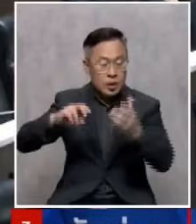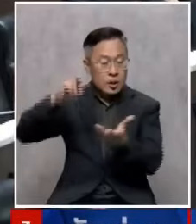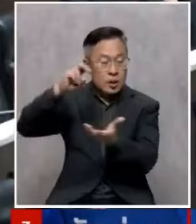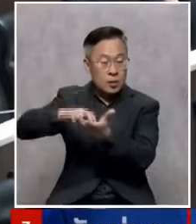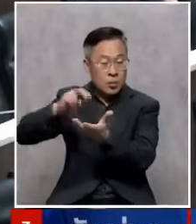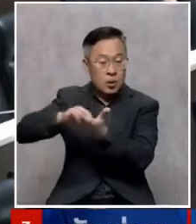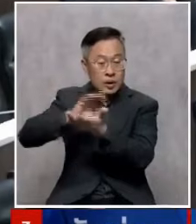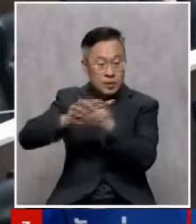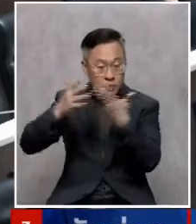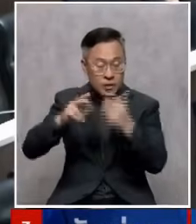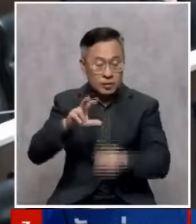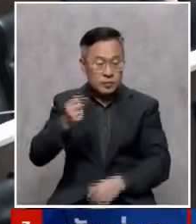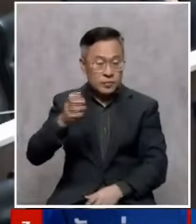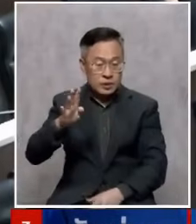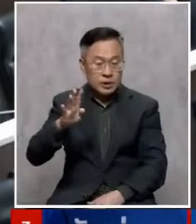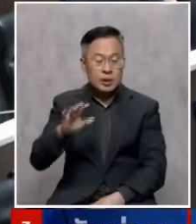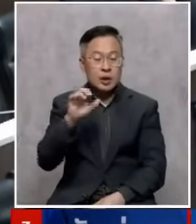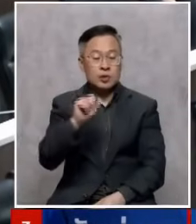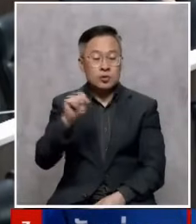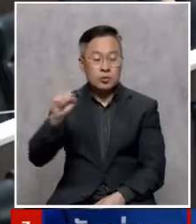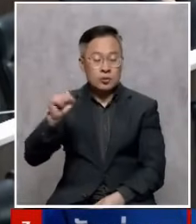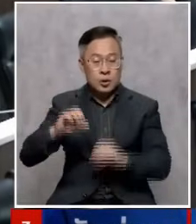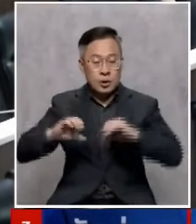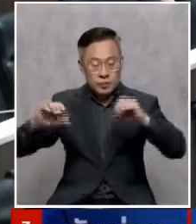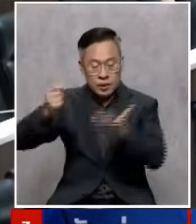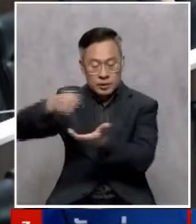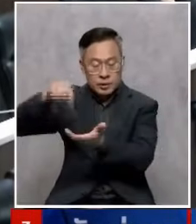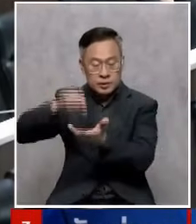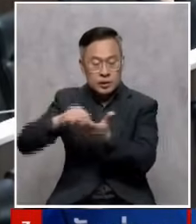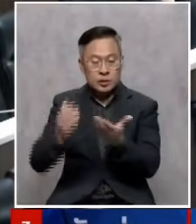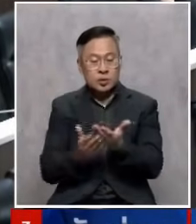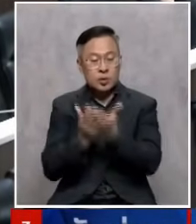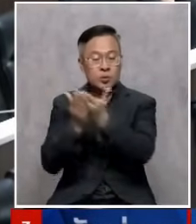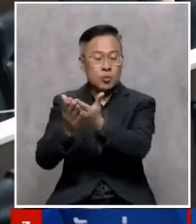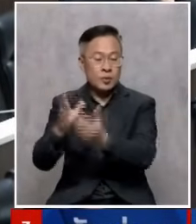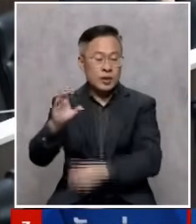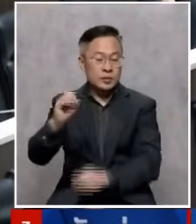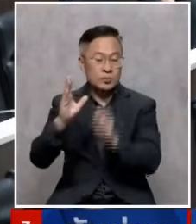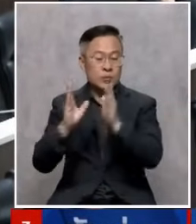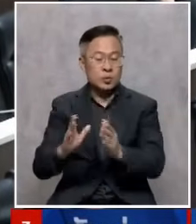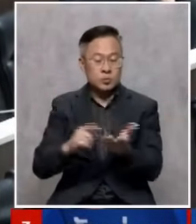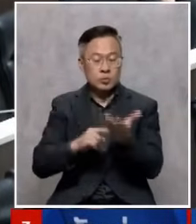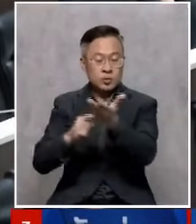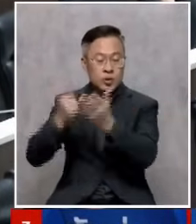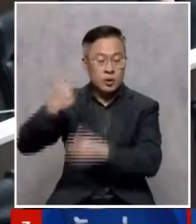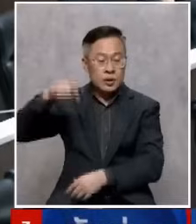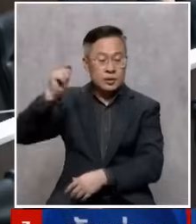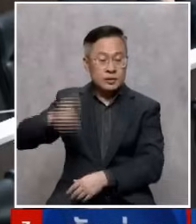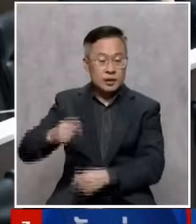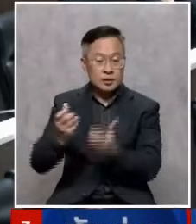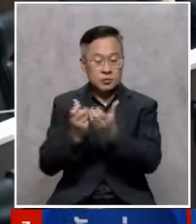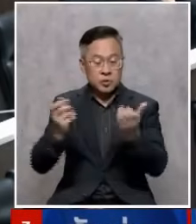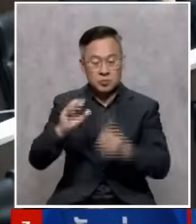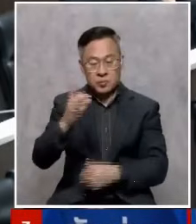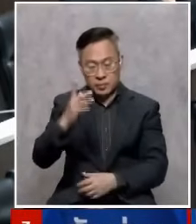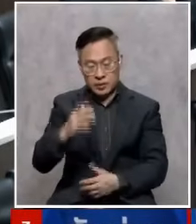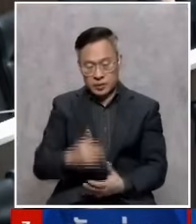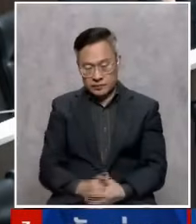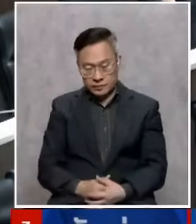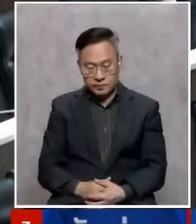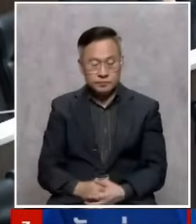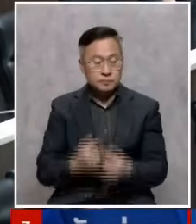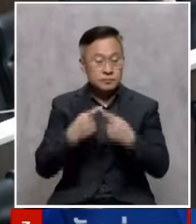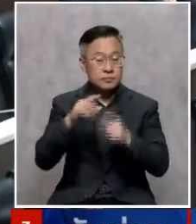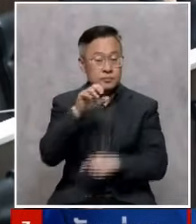314เสียงก็คงไม่มีส.สฝั่งรัฐบาลไปเข้าชื่อกัน 50คนเพื่อร้องต่อศาลรัฐธรรมนูญเพราะจะเป็นเรื่อง